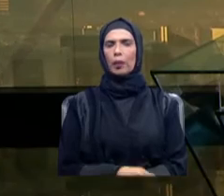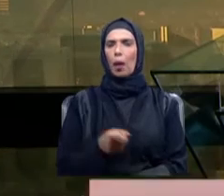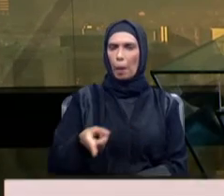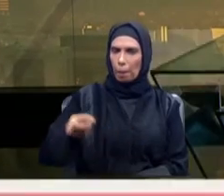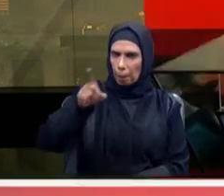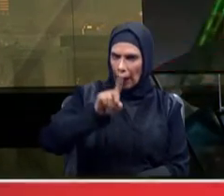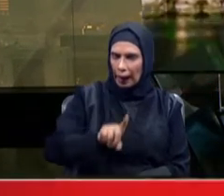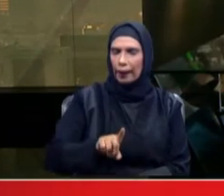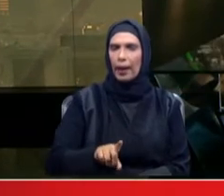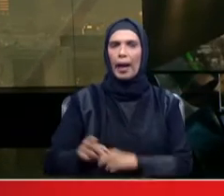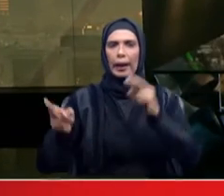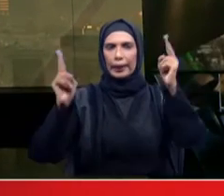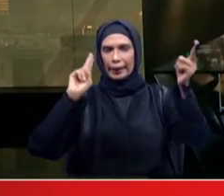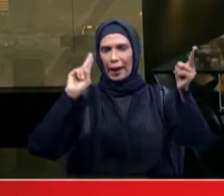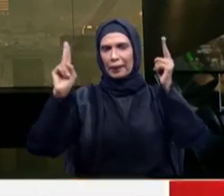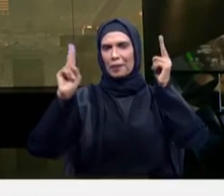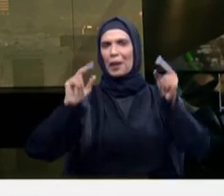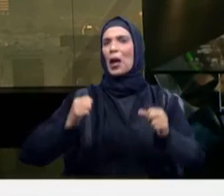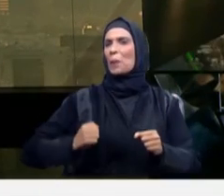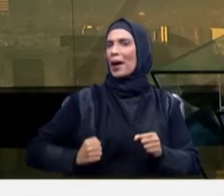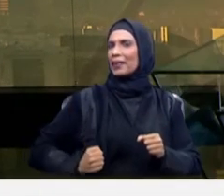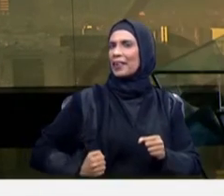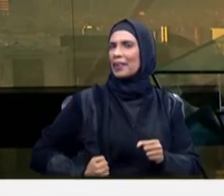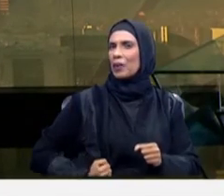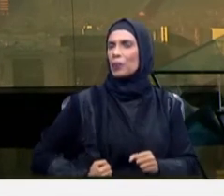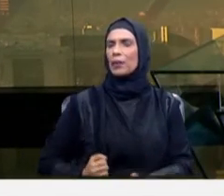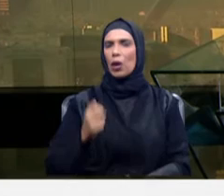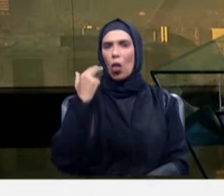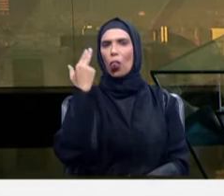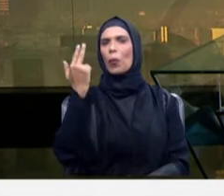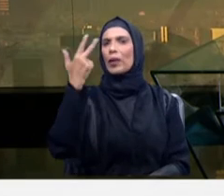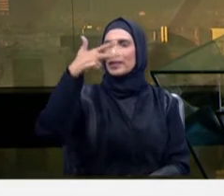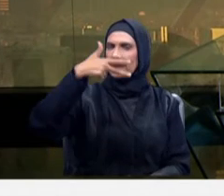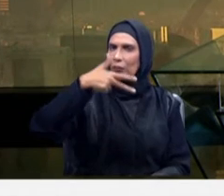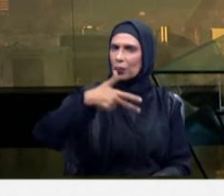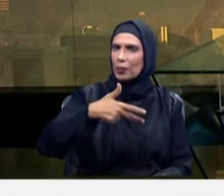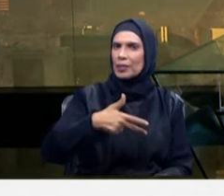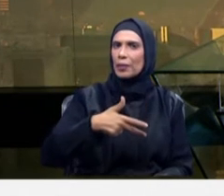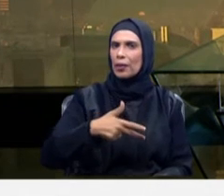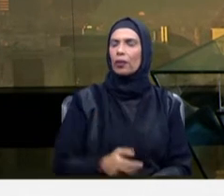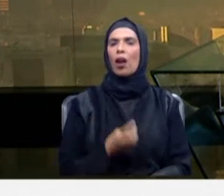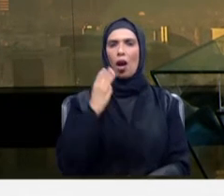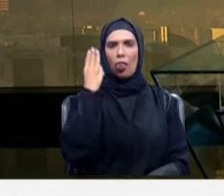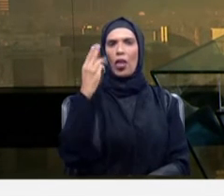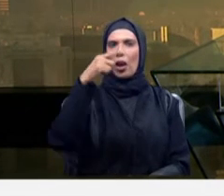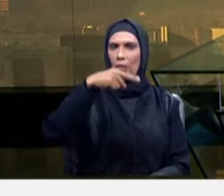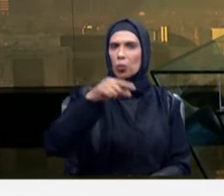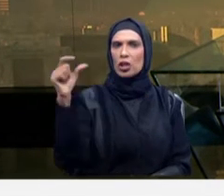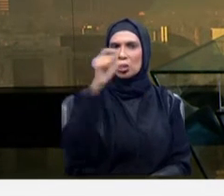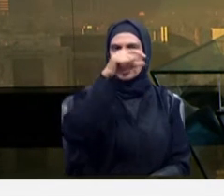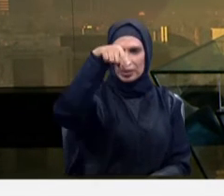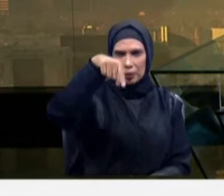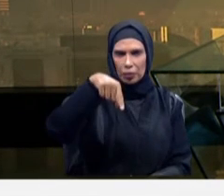هذا وتحتفل مملكة البحرين باليوم الوطني السعودي 88 الذي يحل في 23 من سبتمبر من كل